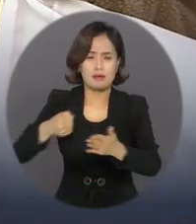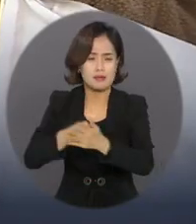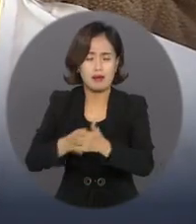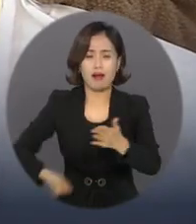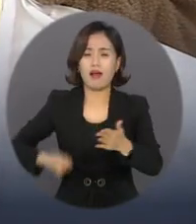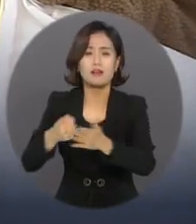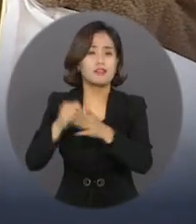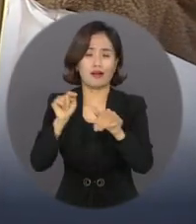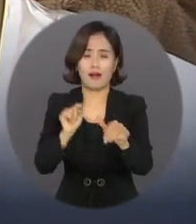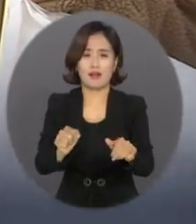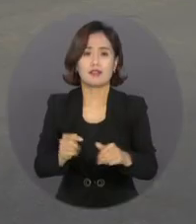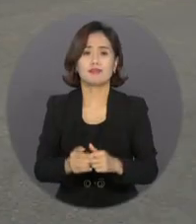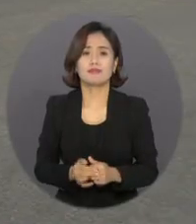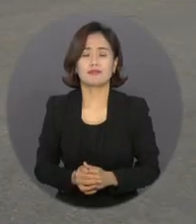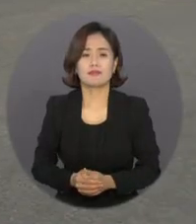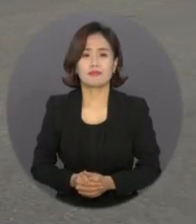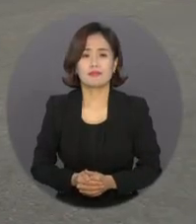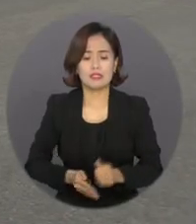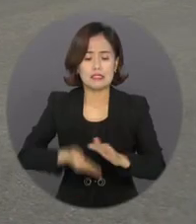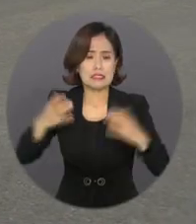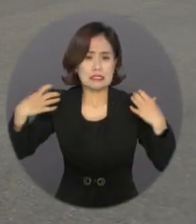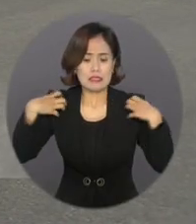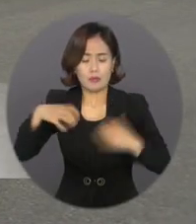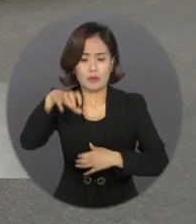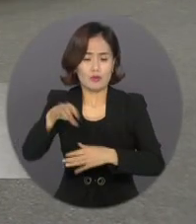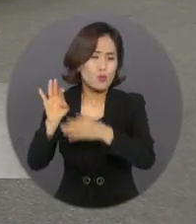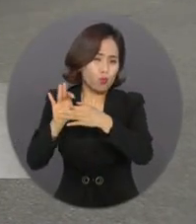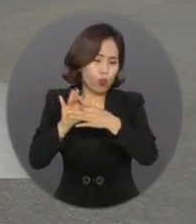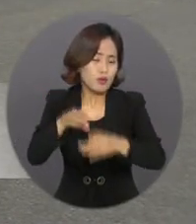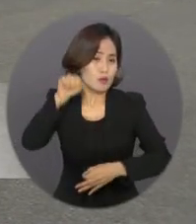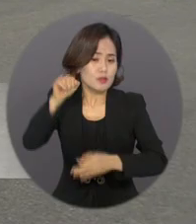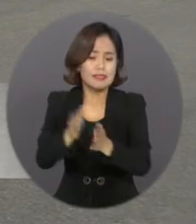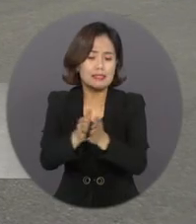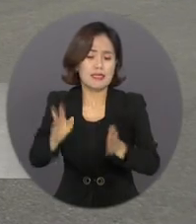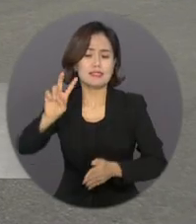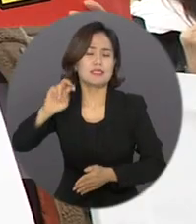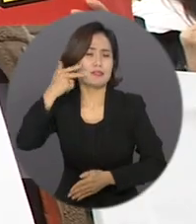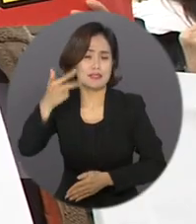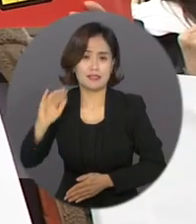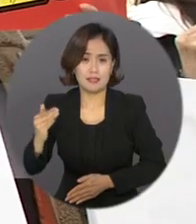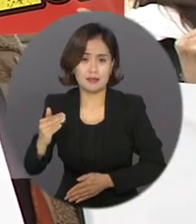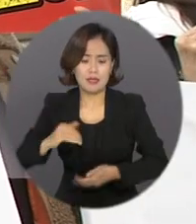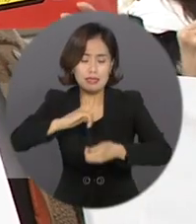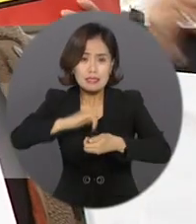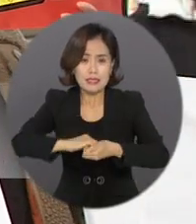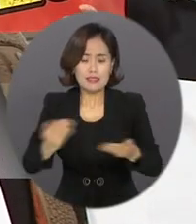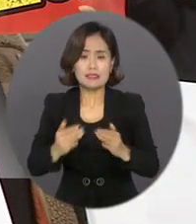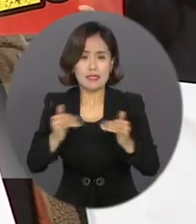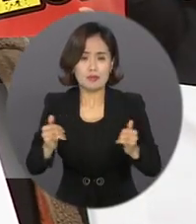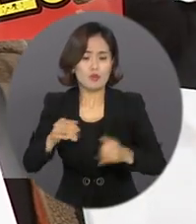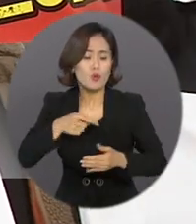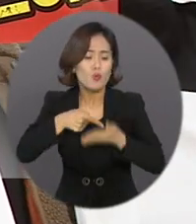결단하라! 결단하라! 결단하라! 시청 로비에서 무기한 농성에 들어간 지 27일째, 기간제 근로자인 이들의